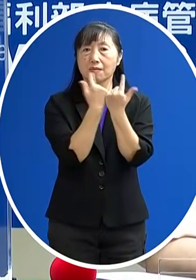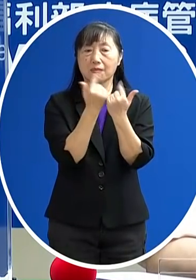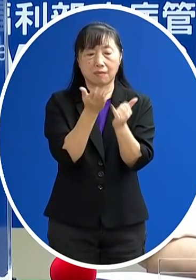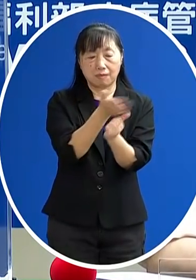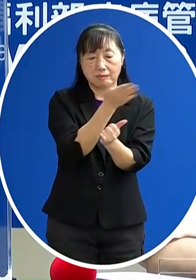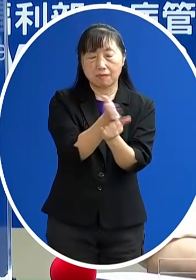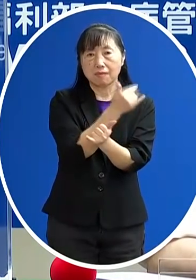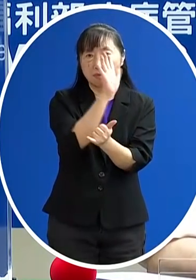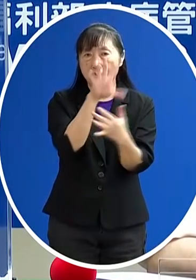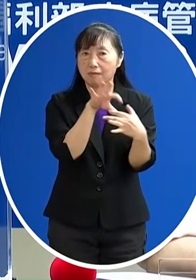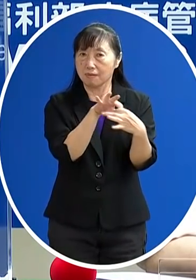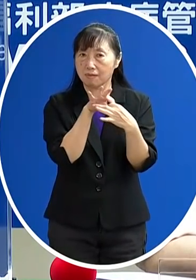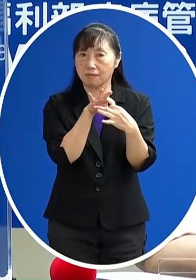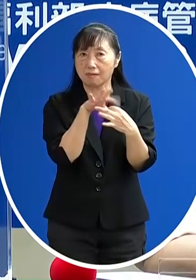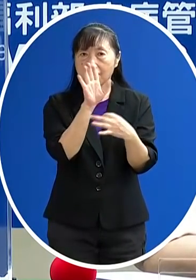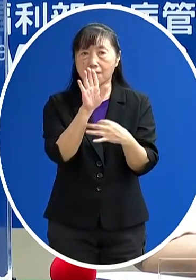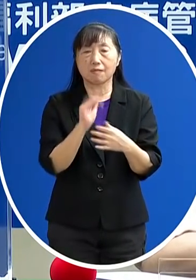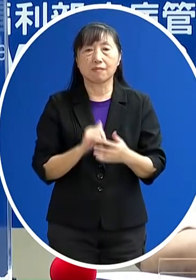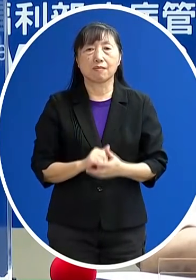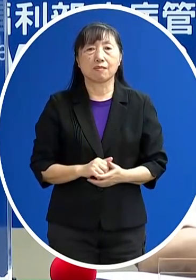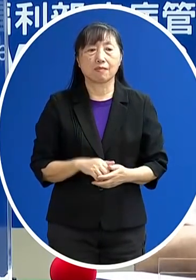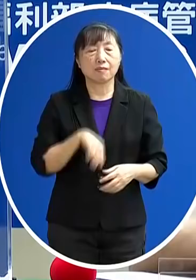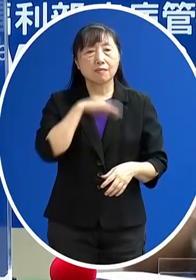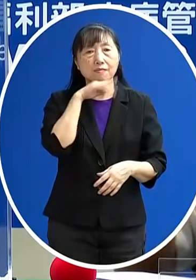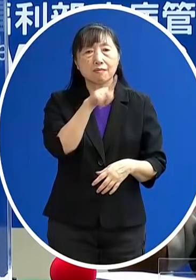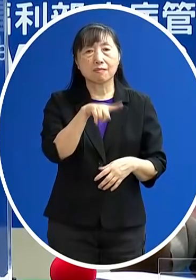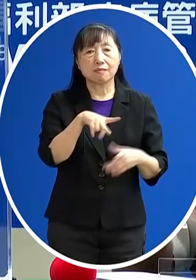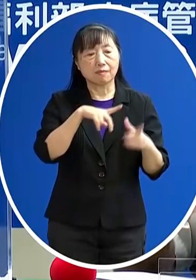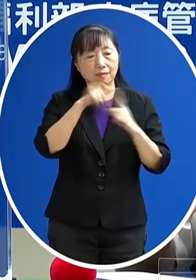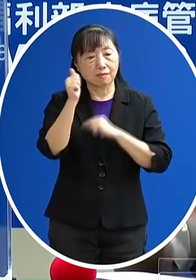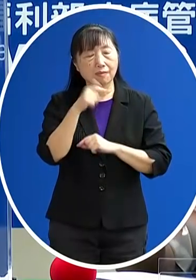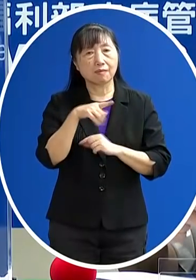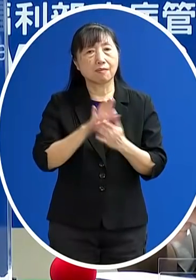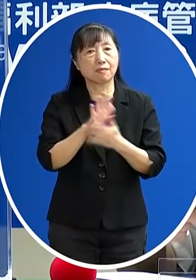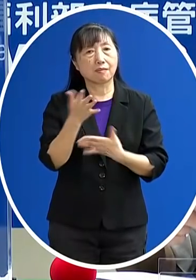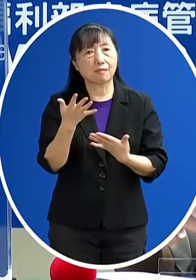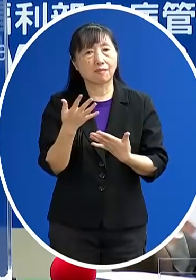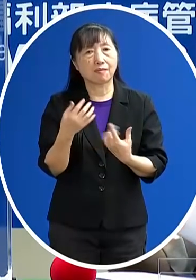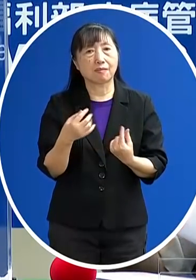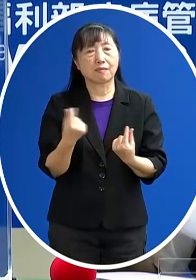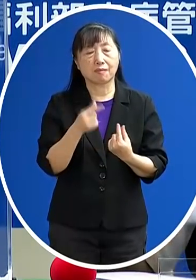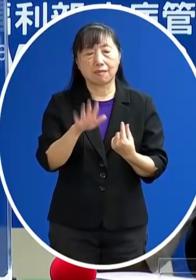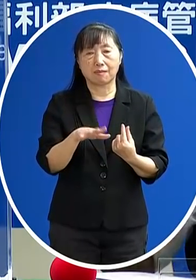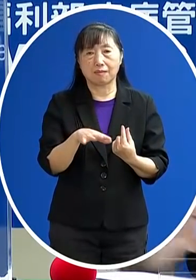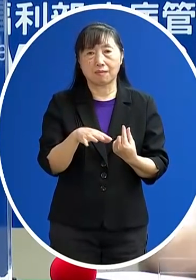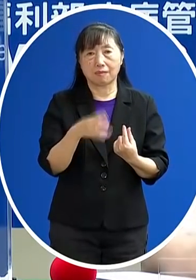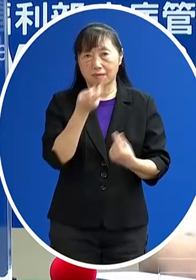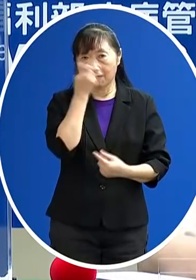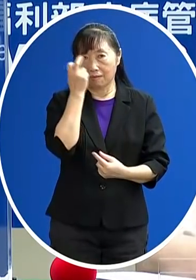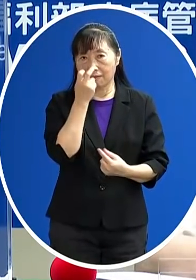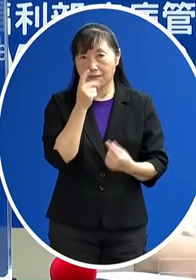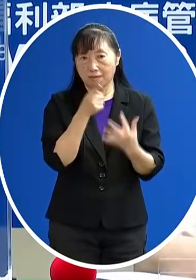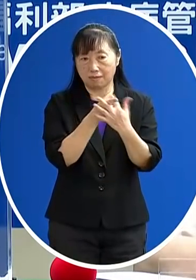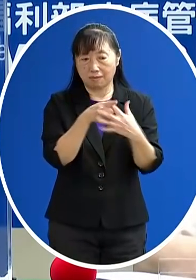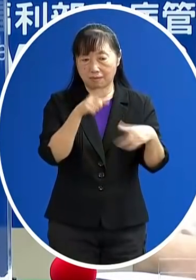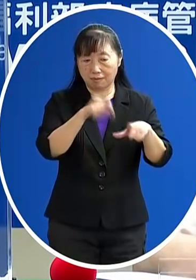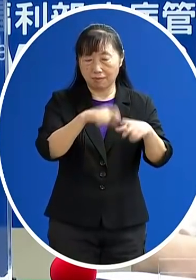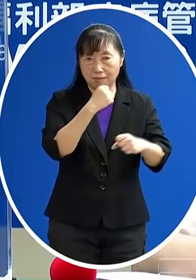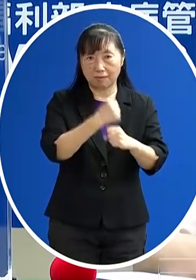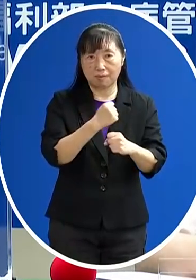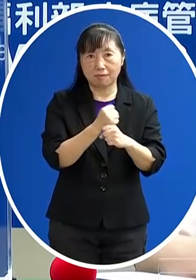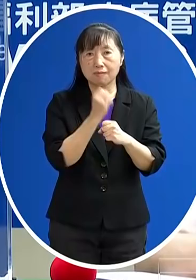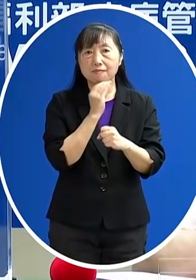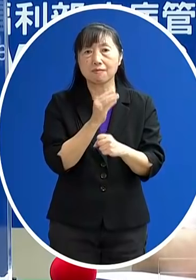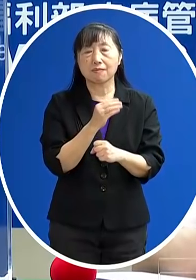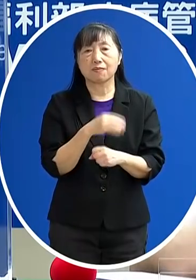有一些关联。好，那回去哈，那以后我们要看到这里面一个同职场工作的左上，